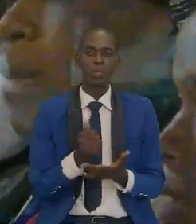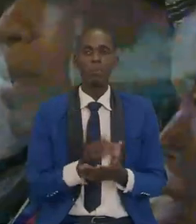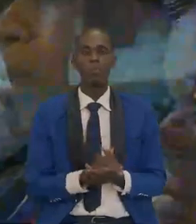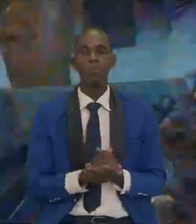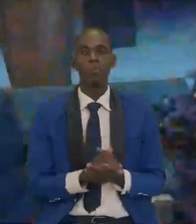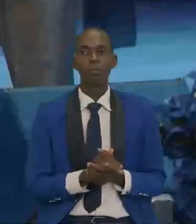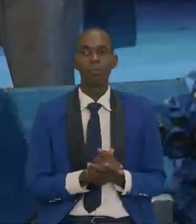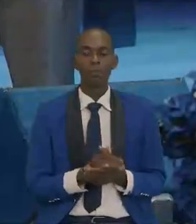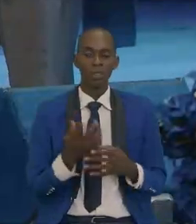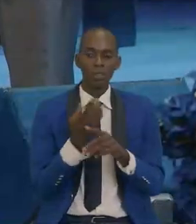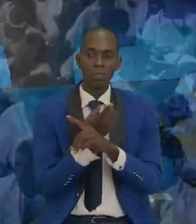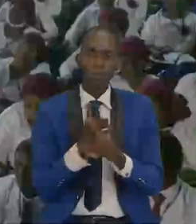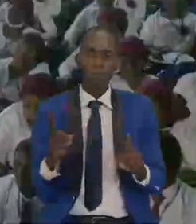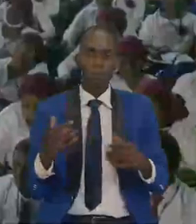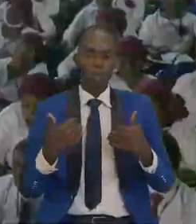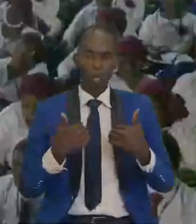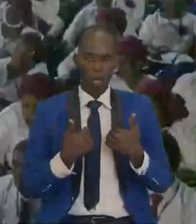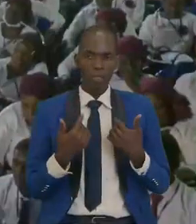venue. Amen.